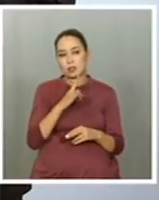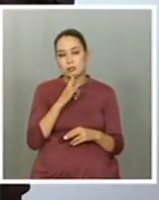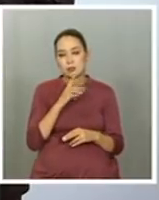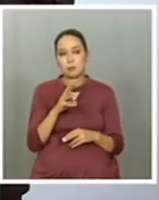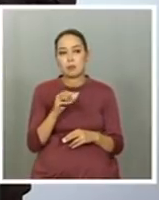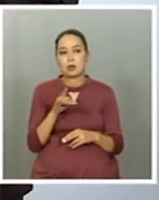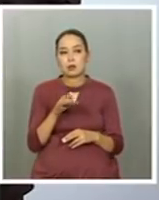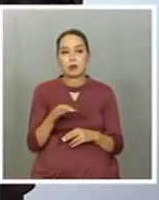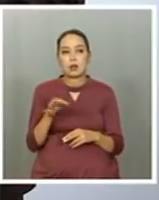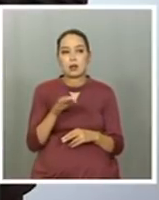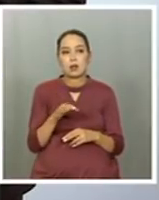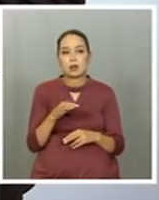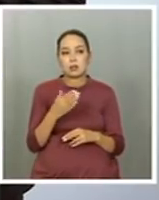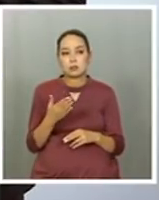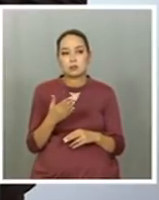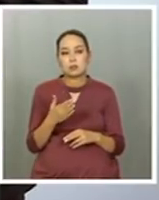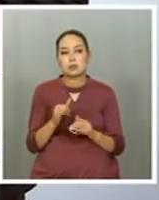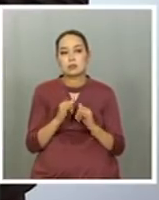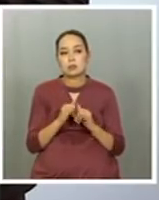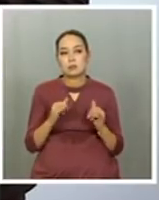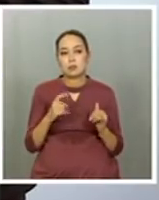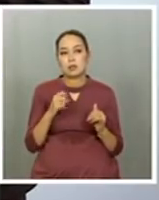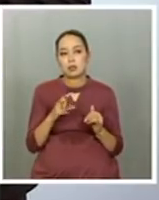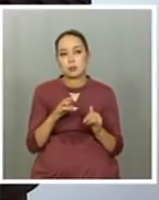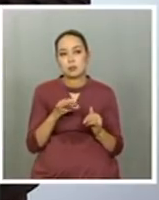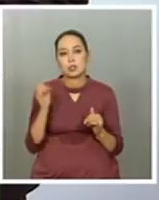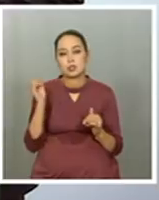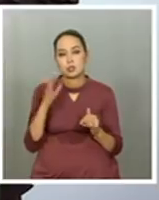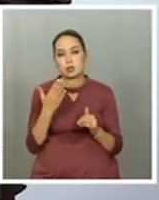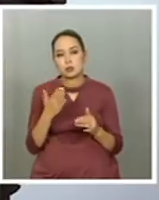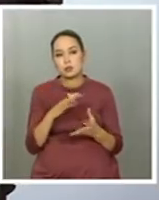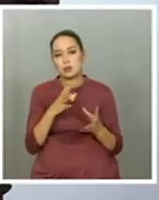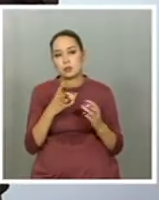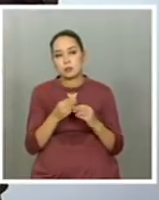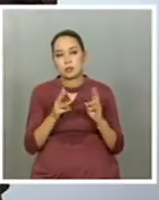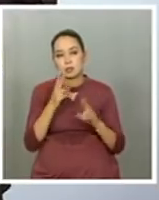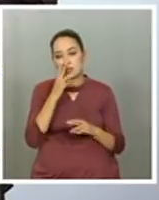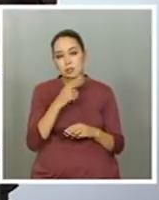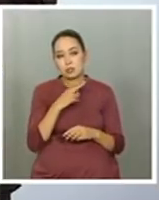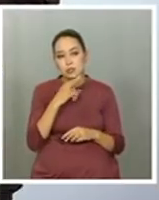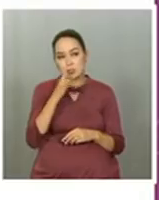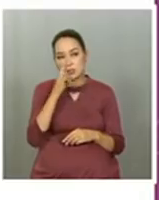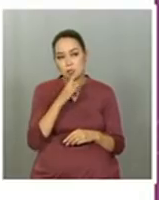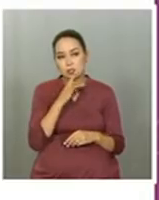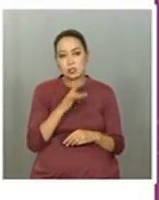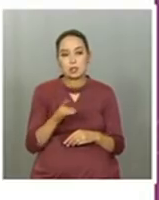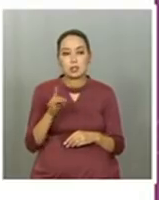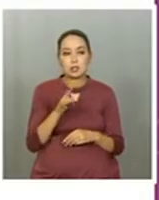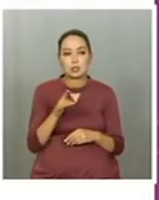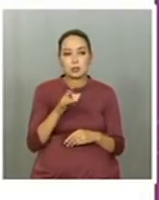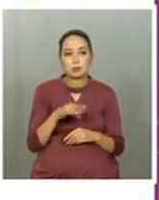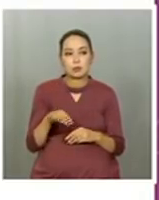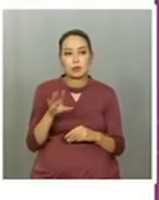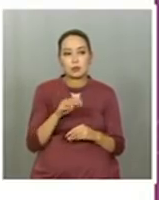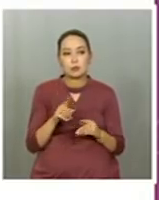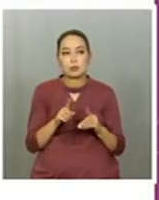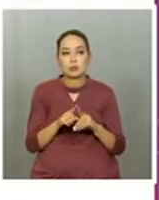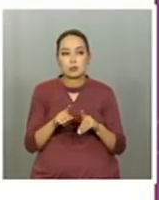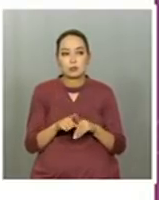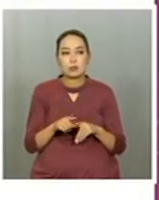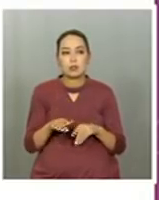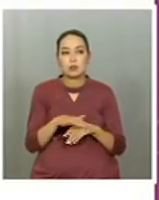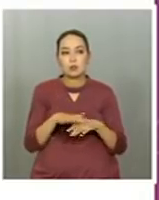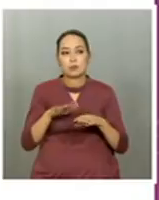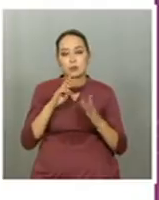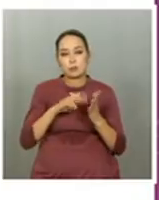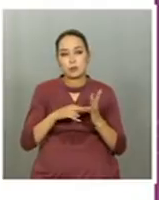дамуының хаб және сәулелік қағидат туралы қарастырып өтейік. Бұл жерде Қазақстан Республикасы аумақтық кеңістіктегі ұйымдастыру базасы, яғни